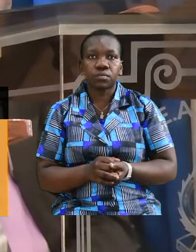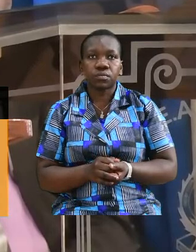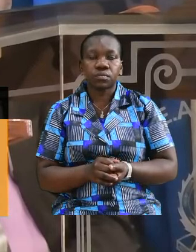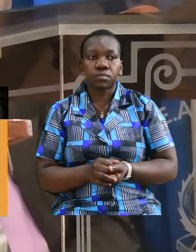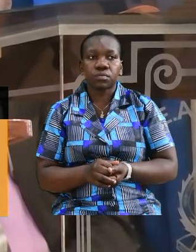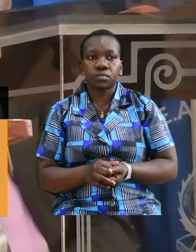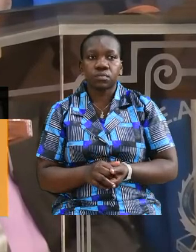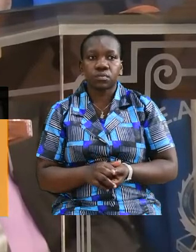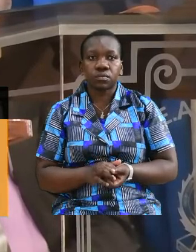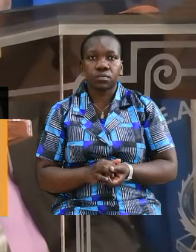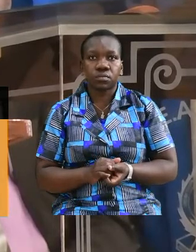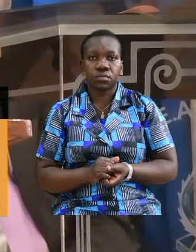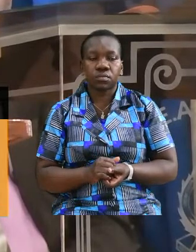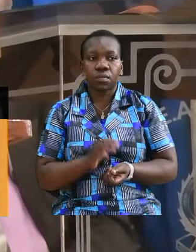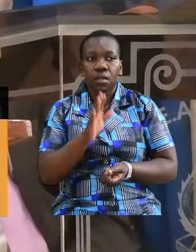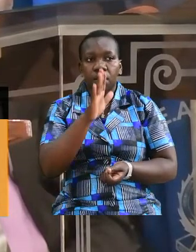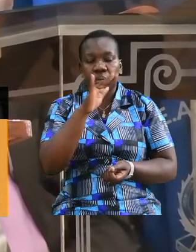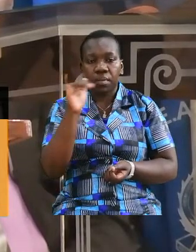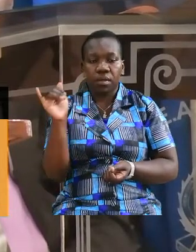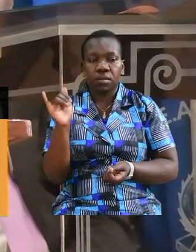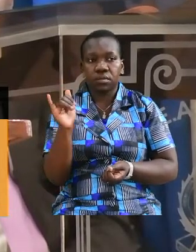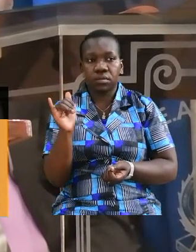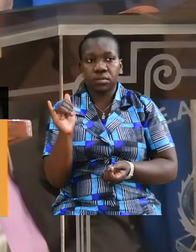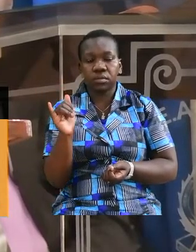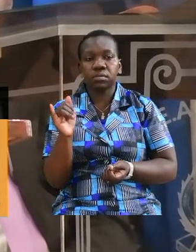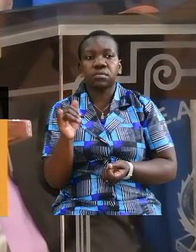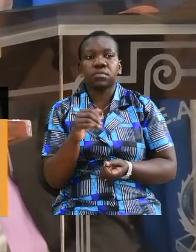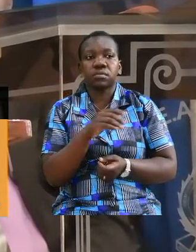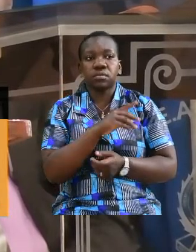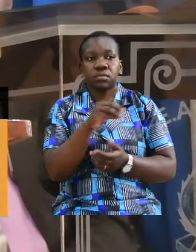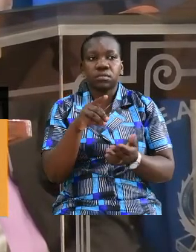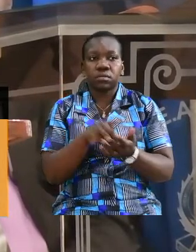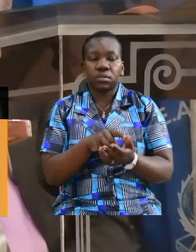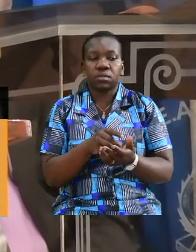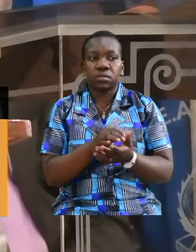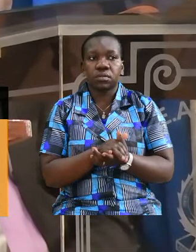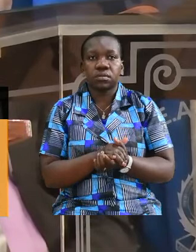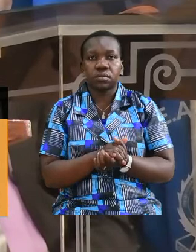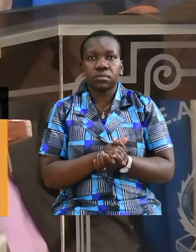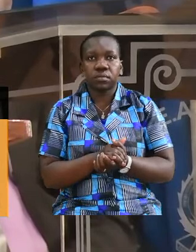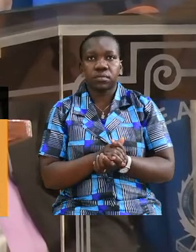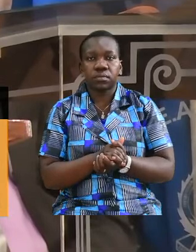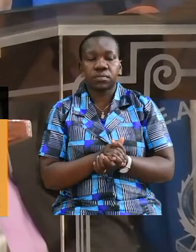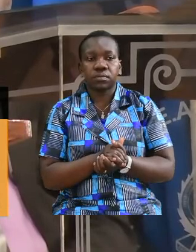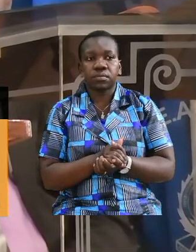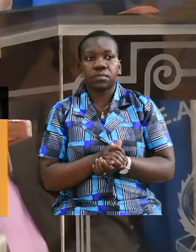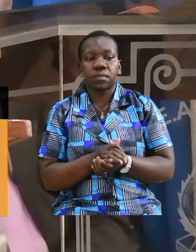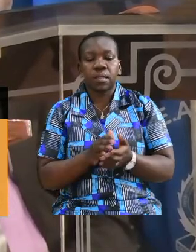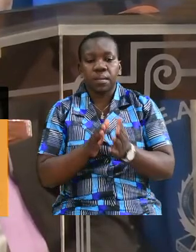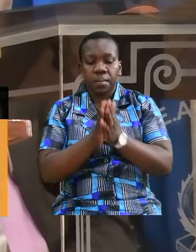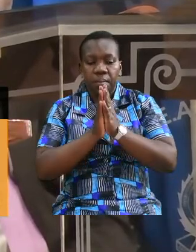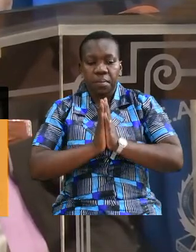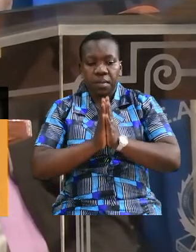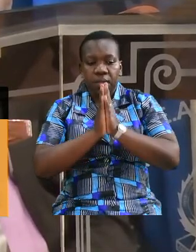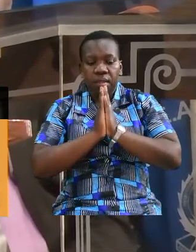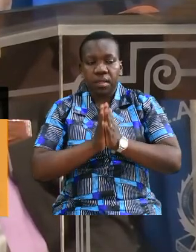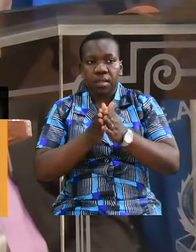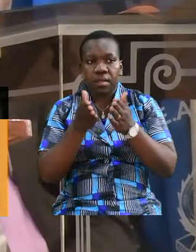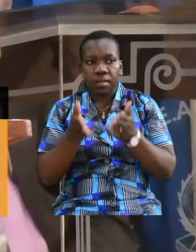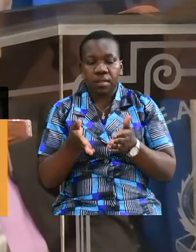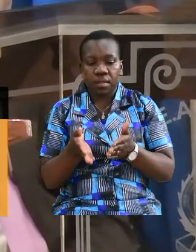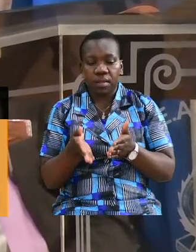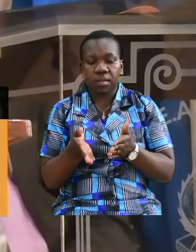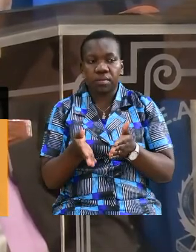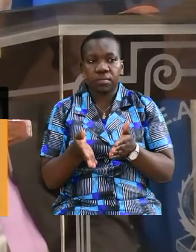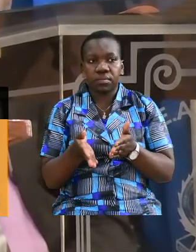But Annex Crescent District, maombi yao yatakuwa hapa kwa Vestry Brook siku ya leo.